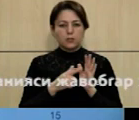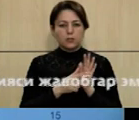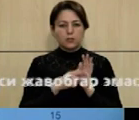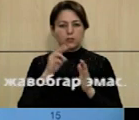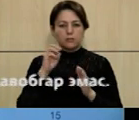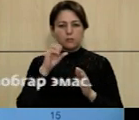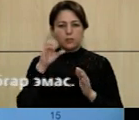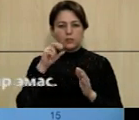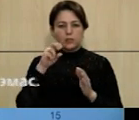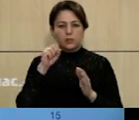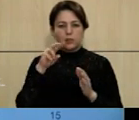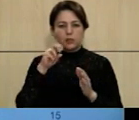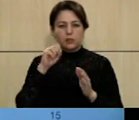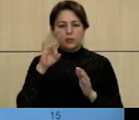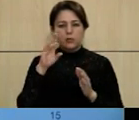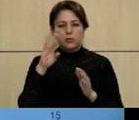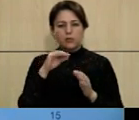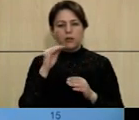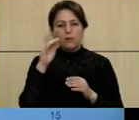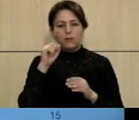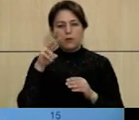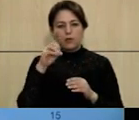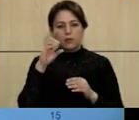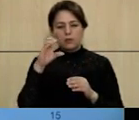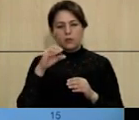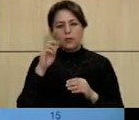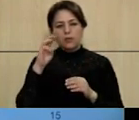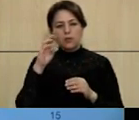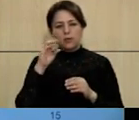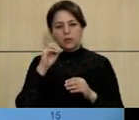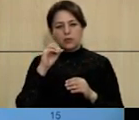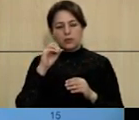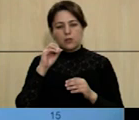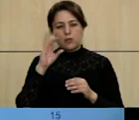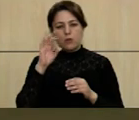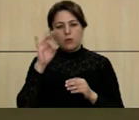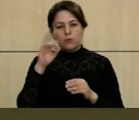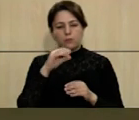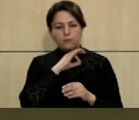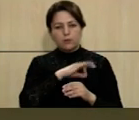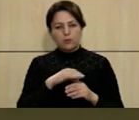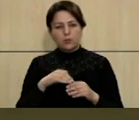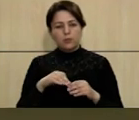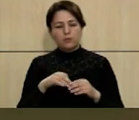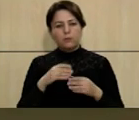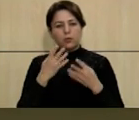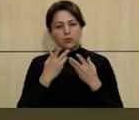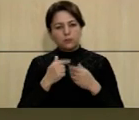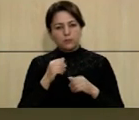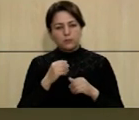5-7 masalalarni aynan Fallis teoremasini qo'llab ishlab ko'rasiz va